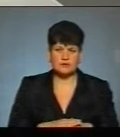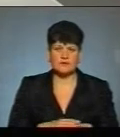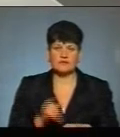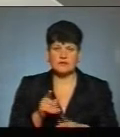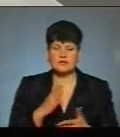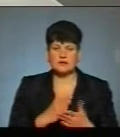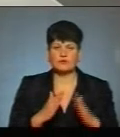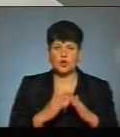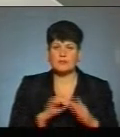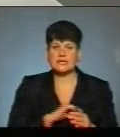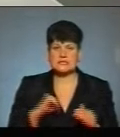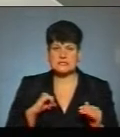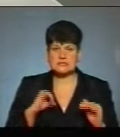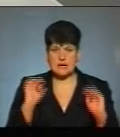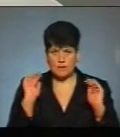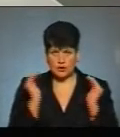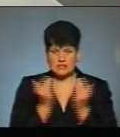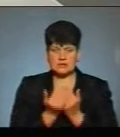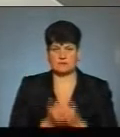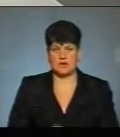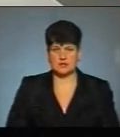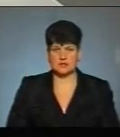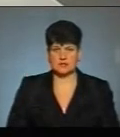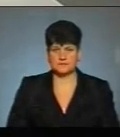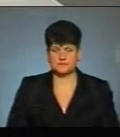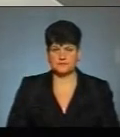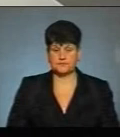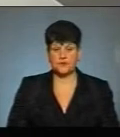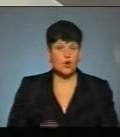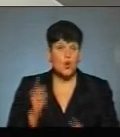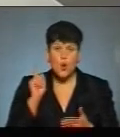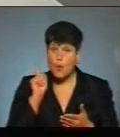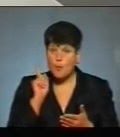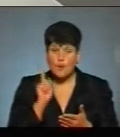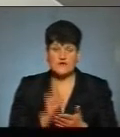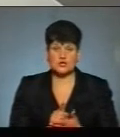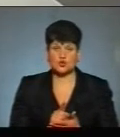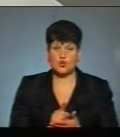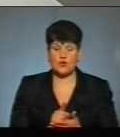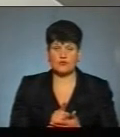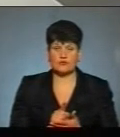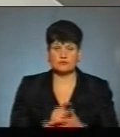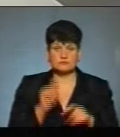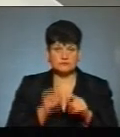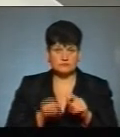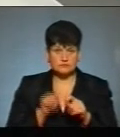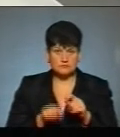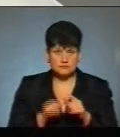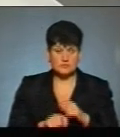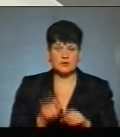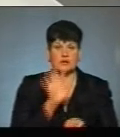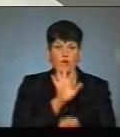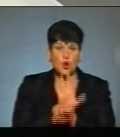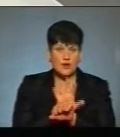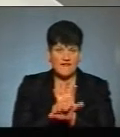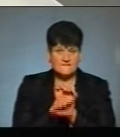перебуває вдома на самоізоляції з симптоматичним лікуванням. Отакий обов'язково метод діагностики COVID-19 –